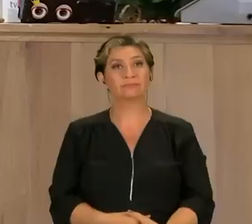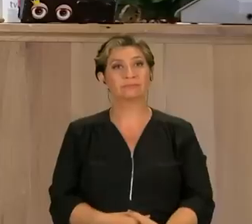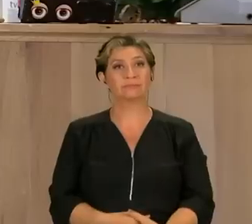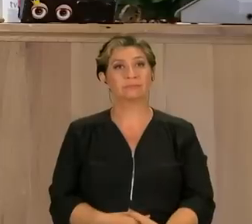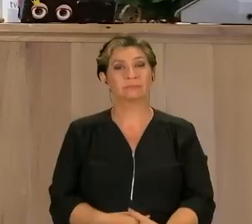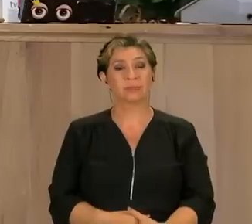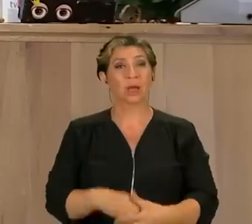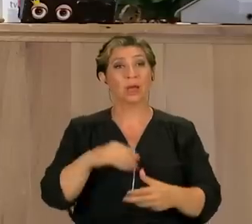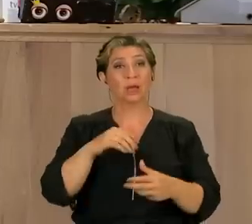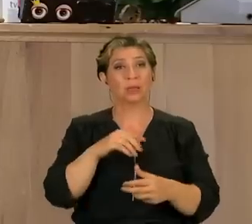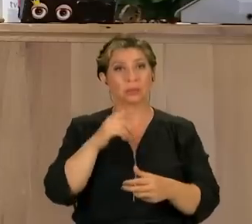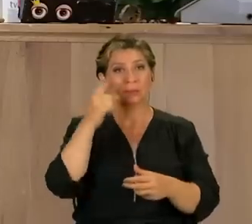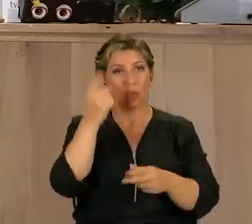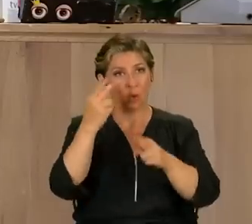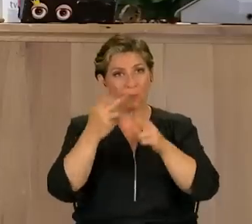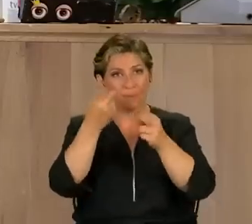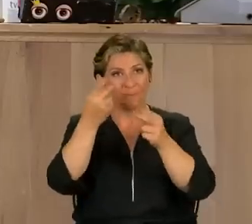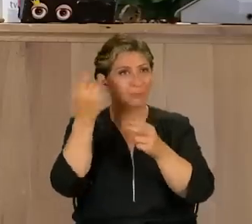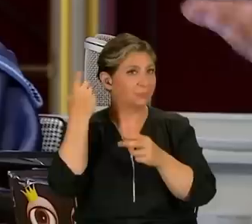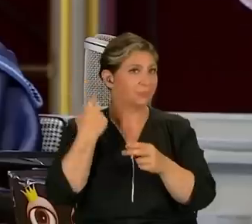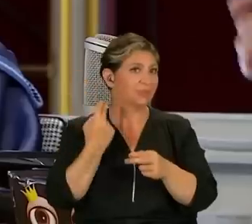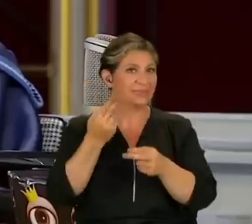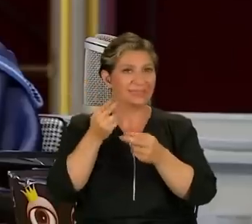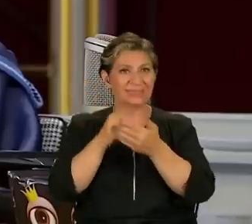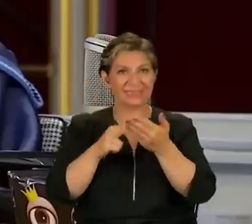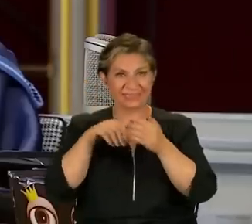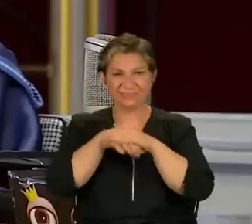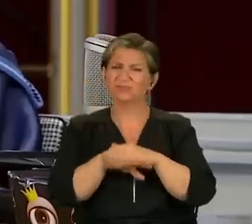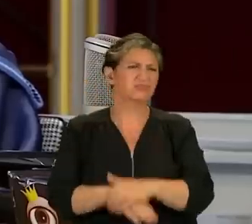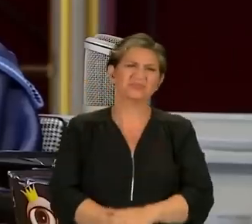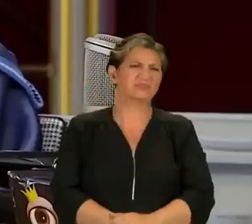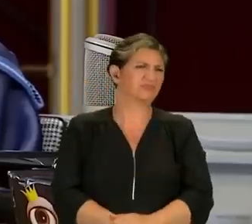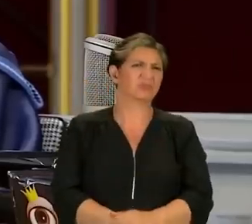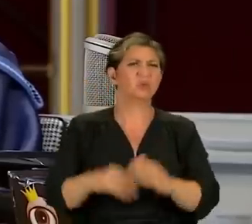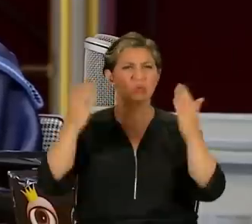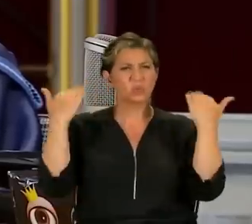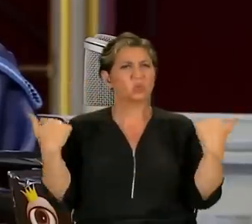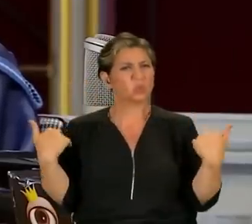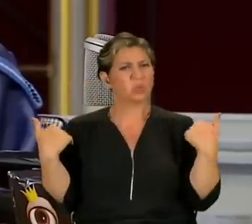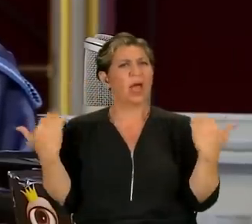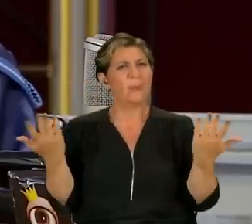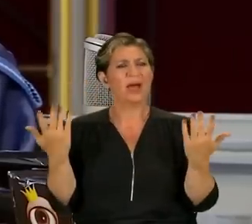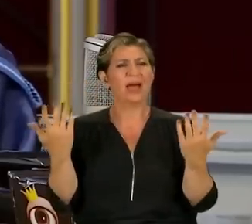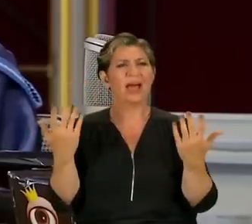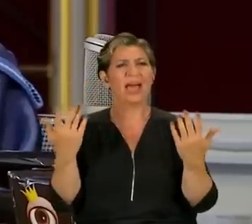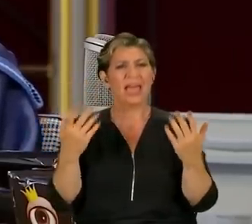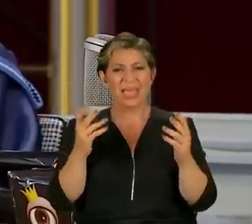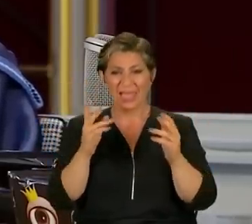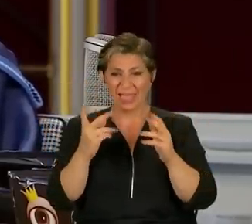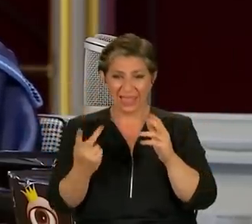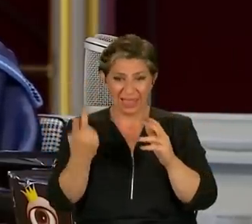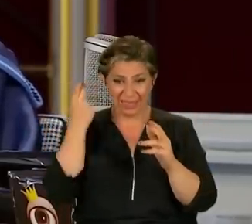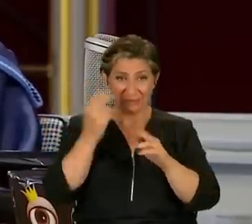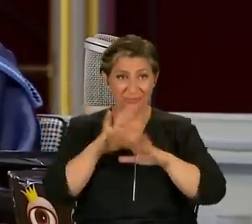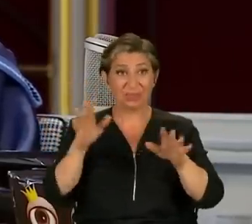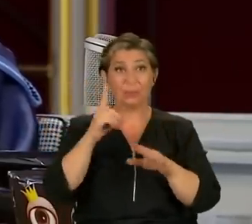Bir örnek verdiler mi sana? Saçından falan bir parça falan bir tür. Çok güzel saç. Yok öyle yani çok uzundu ama çıktı bir